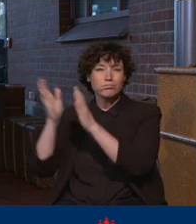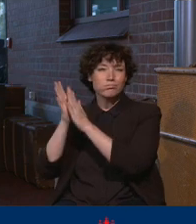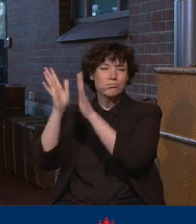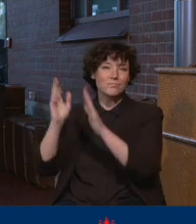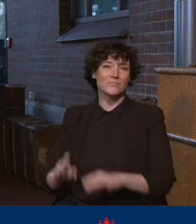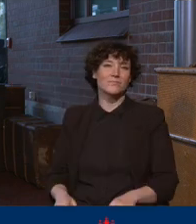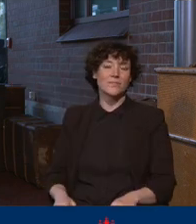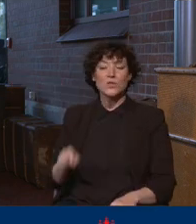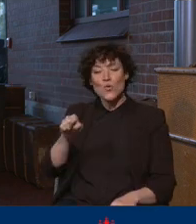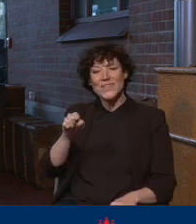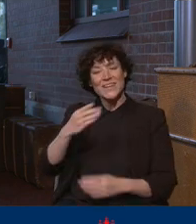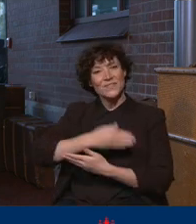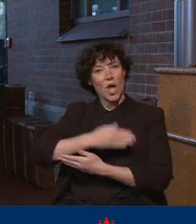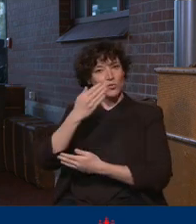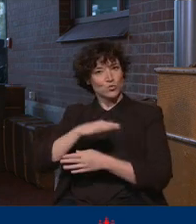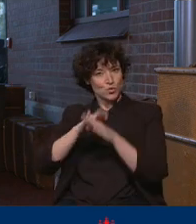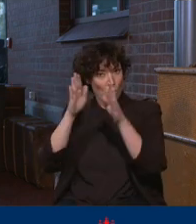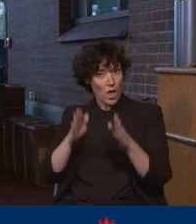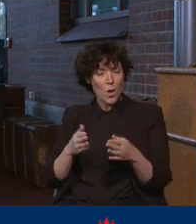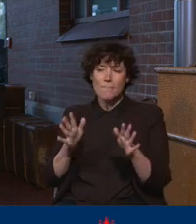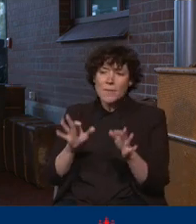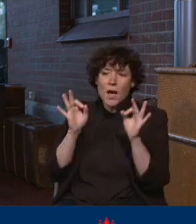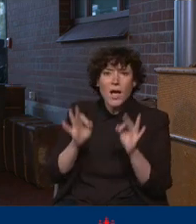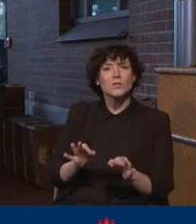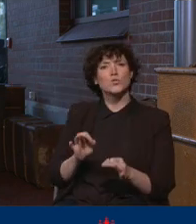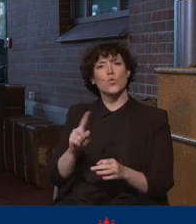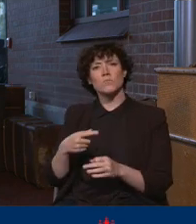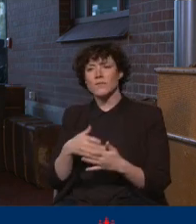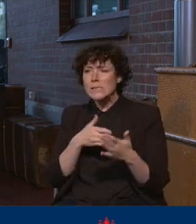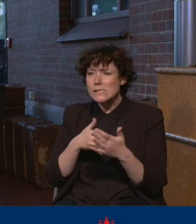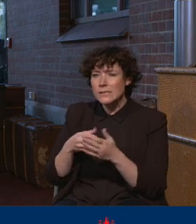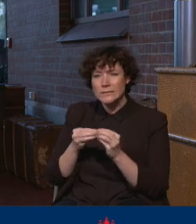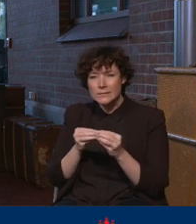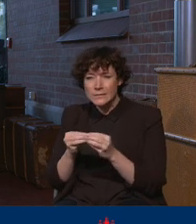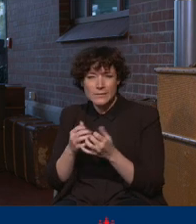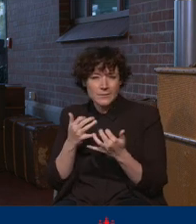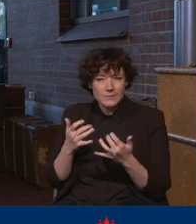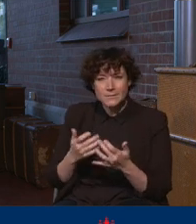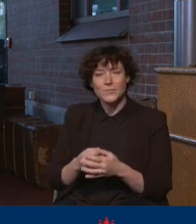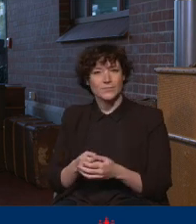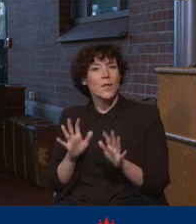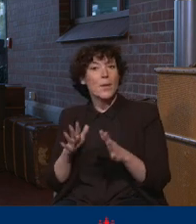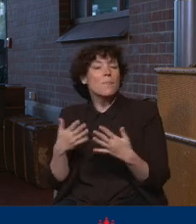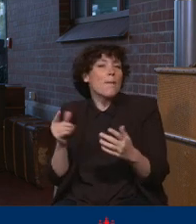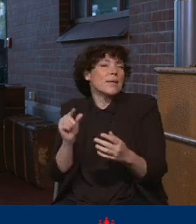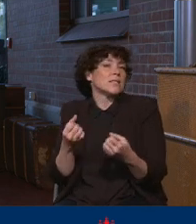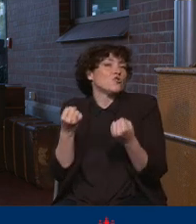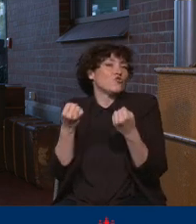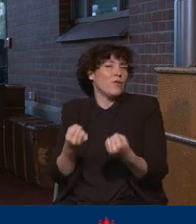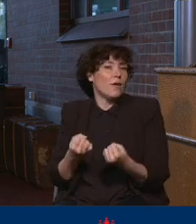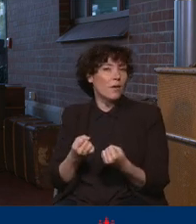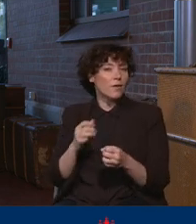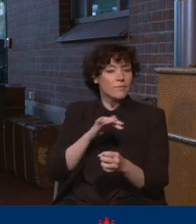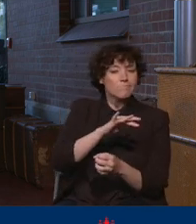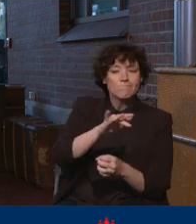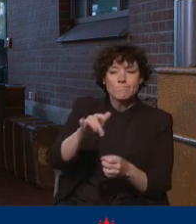das ganz gut wenn man sich an solche sperrigen riegeln mal abarbeiten muss das macht es ein bisschen schwieriger dar um den sinnvollen